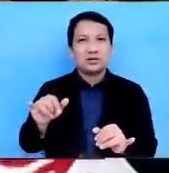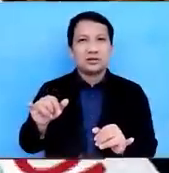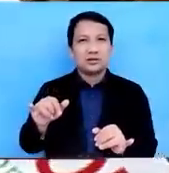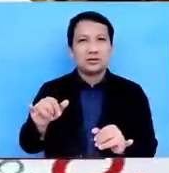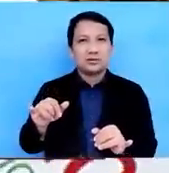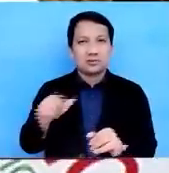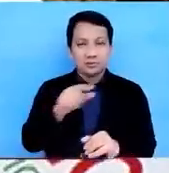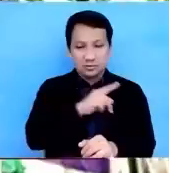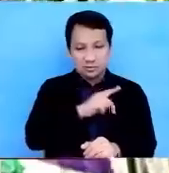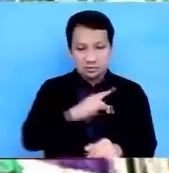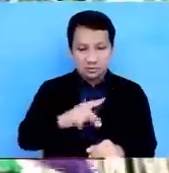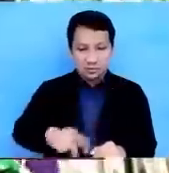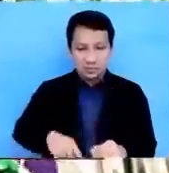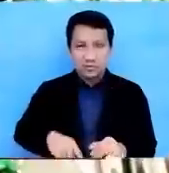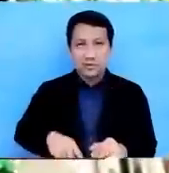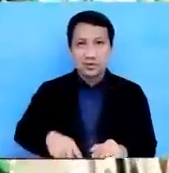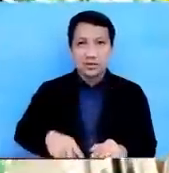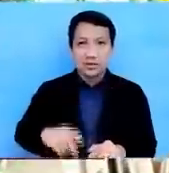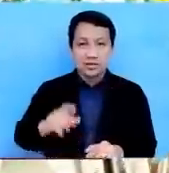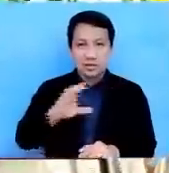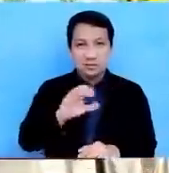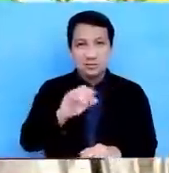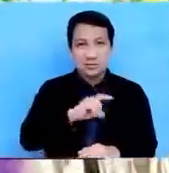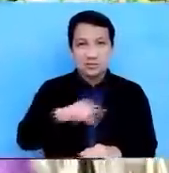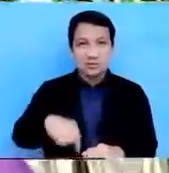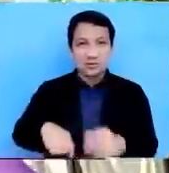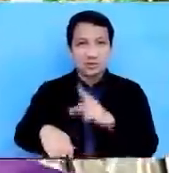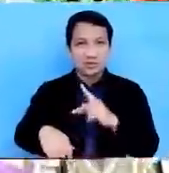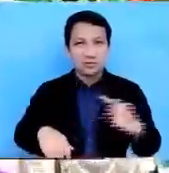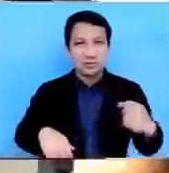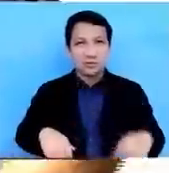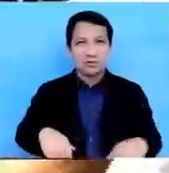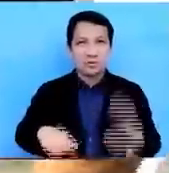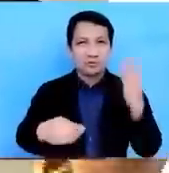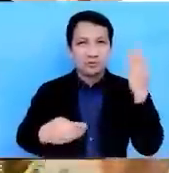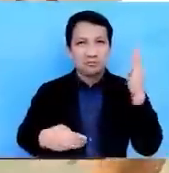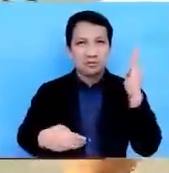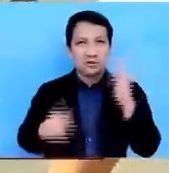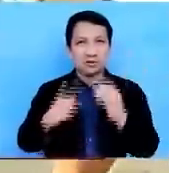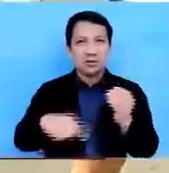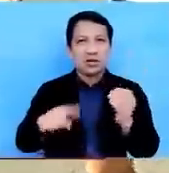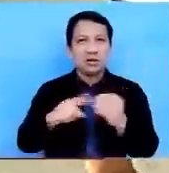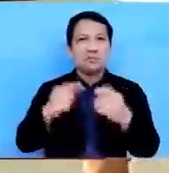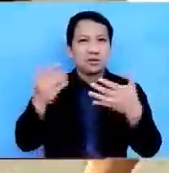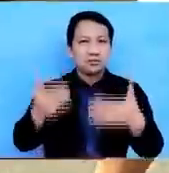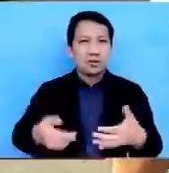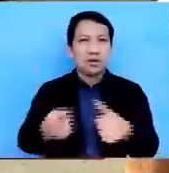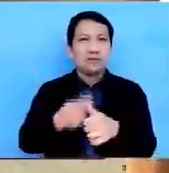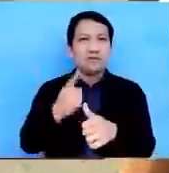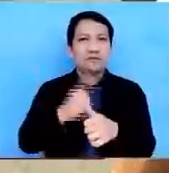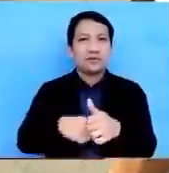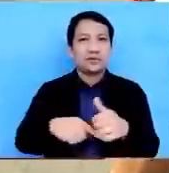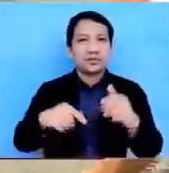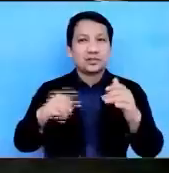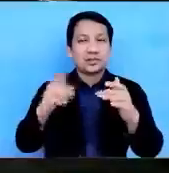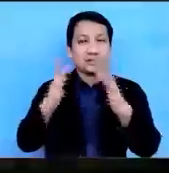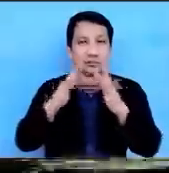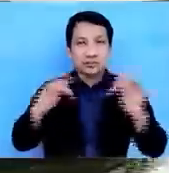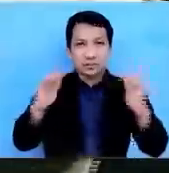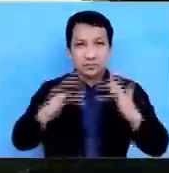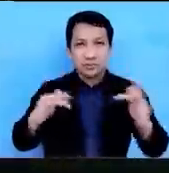King Charles at Queen Camilla ng England at may umeksya ng ala Miss Universe. Ito ang unang lechon festival mula noong